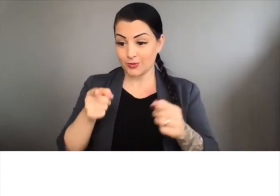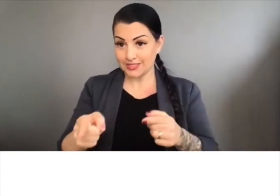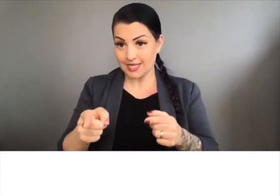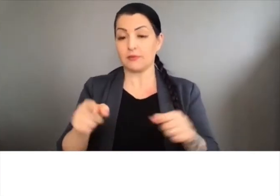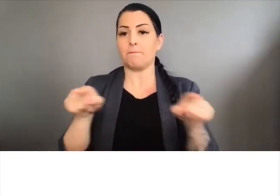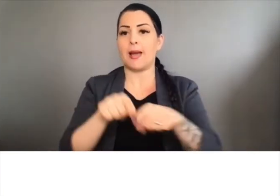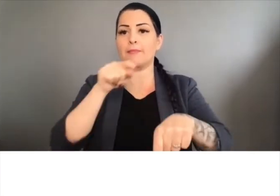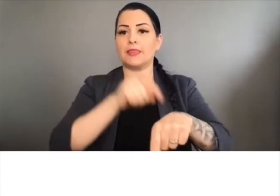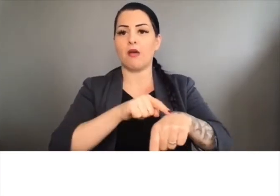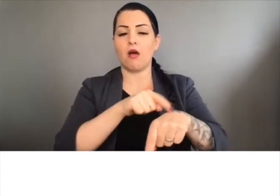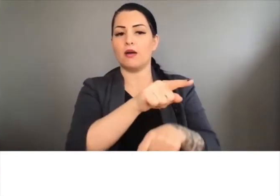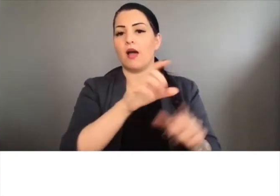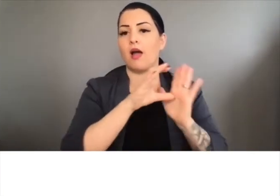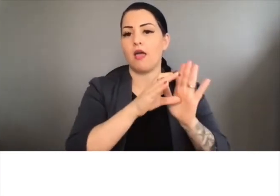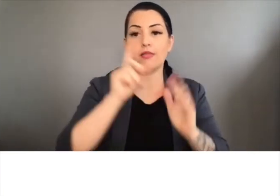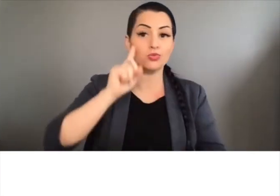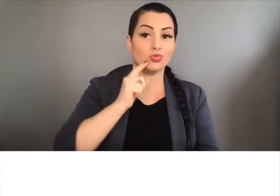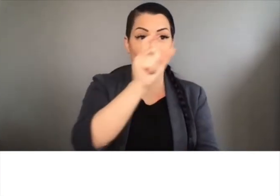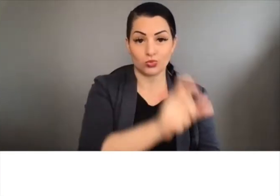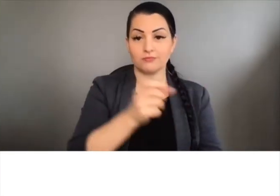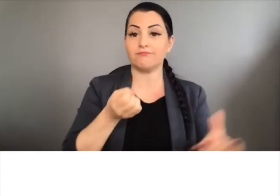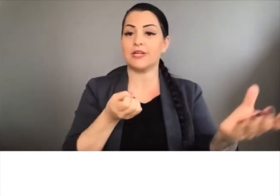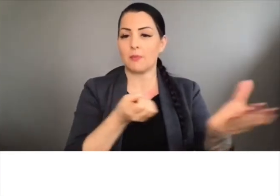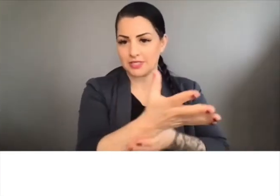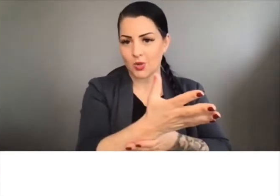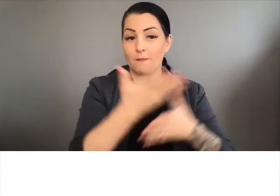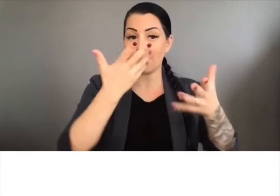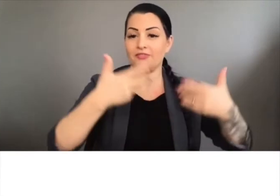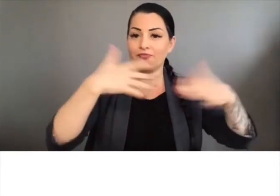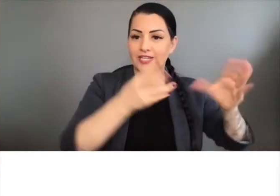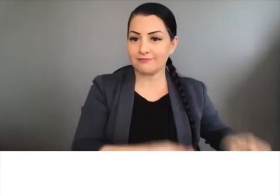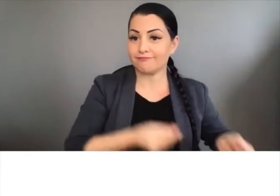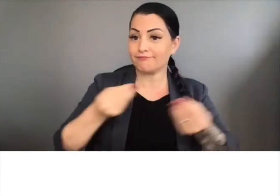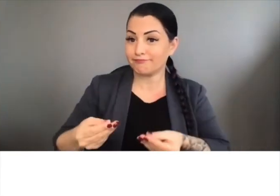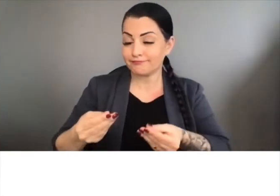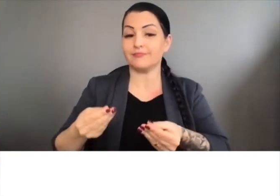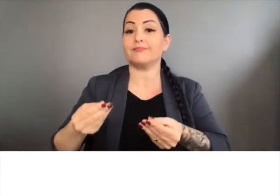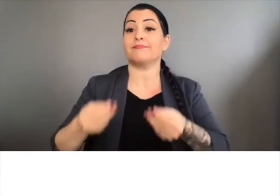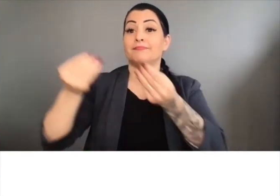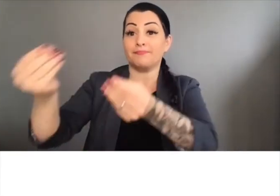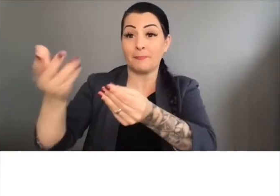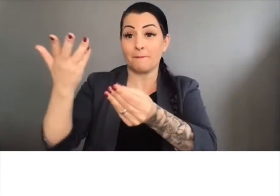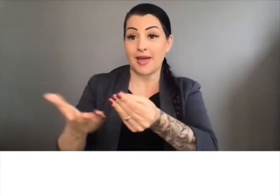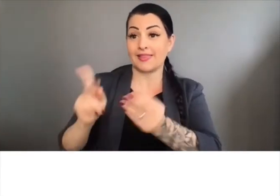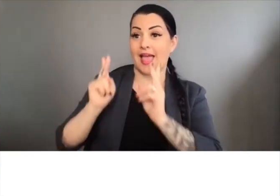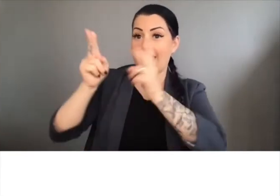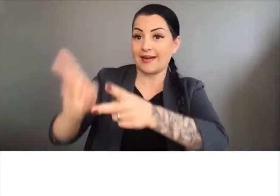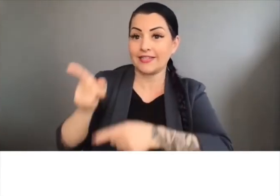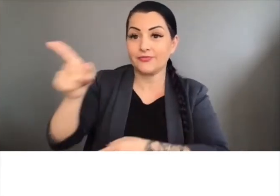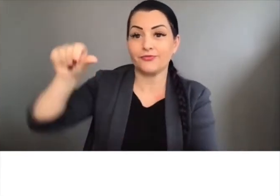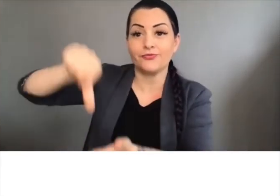Lorsque la traduction est effectuée, le client est prévenu que sa demande est transférée au service clientèle de la poste.